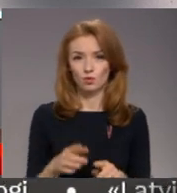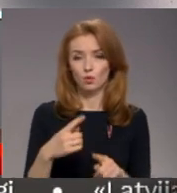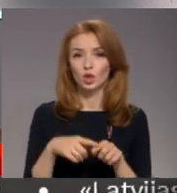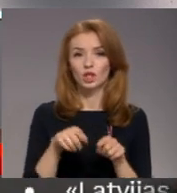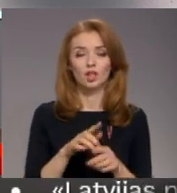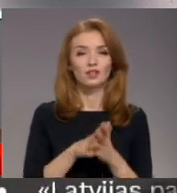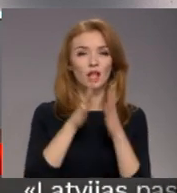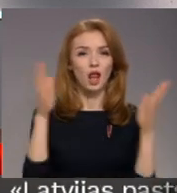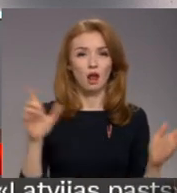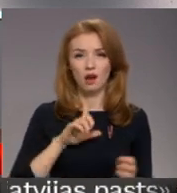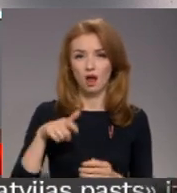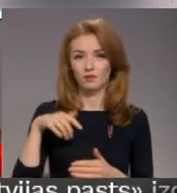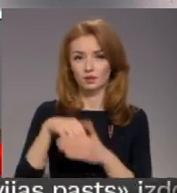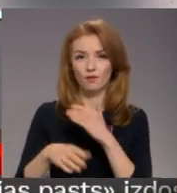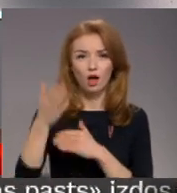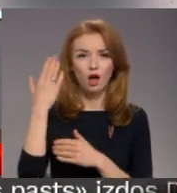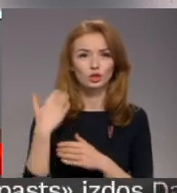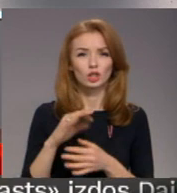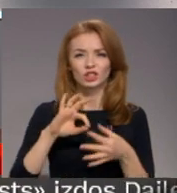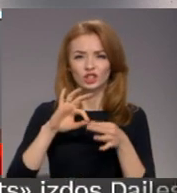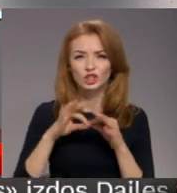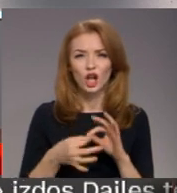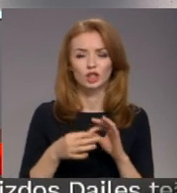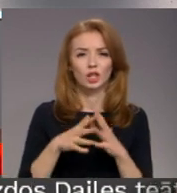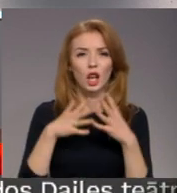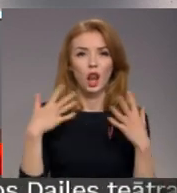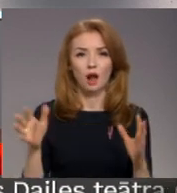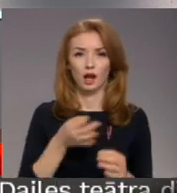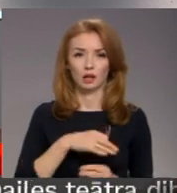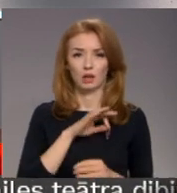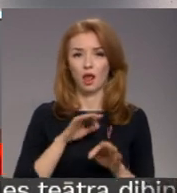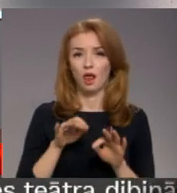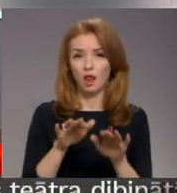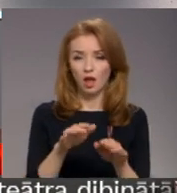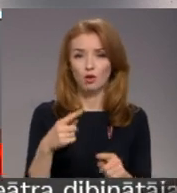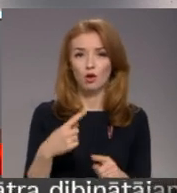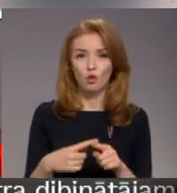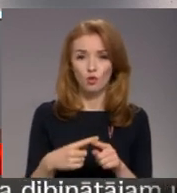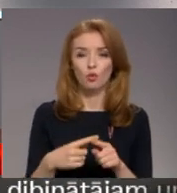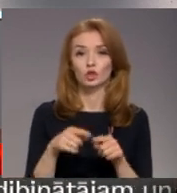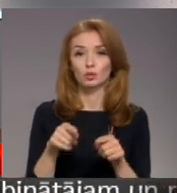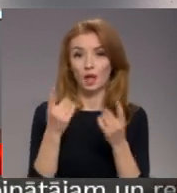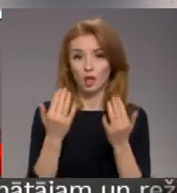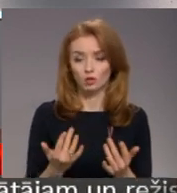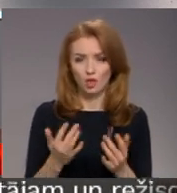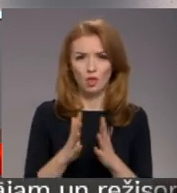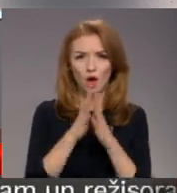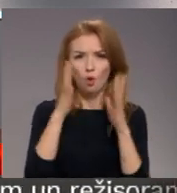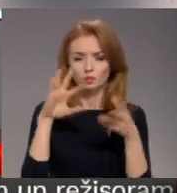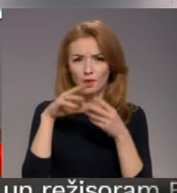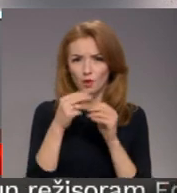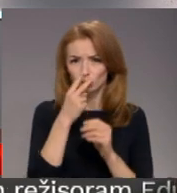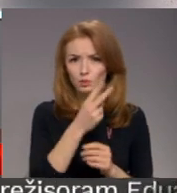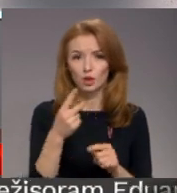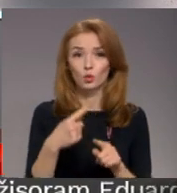vēsturē apjomīgākā un sarežģītākā krimināllieta, tās iztiesāšanas gaitai un iznākumam tika pievērsta pastiprināta uzmanība